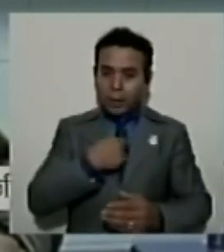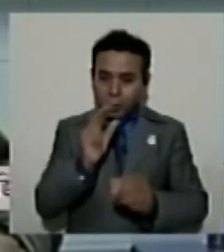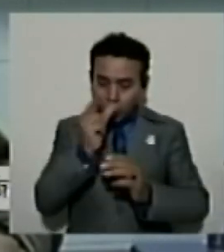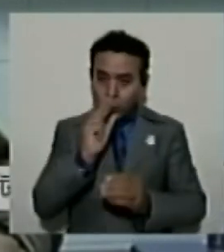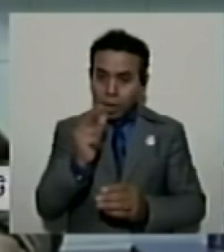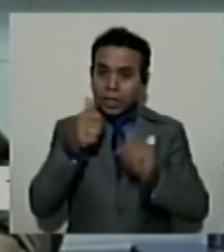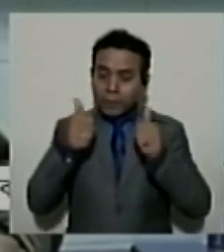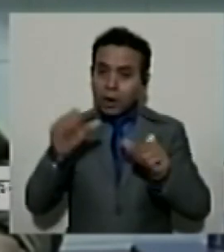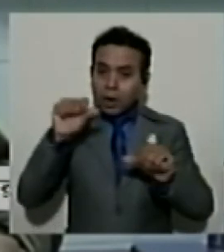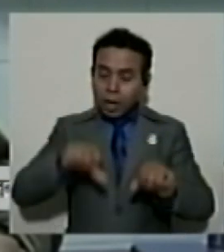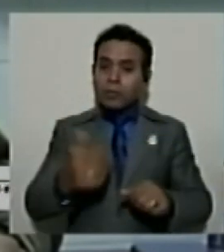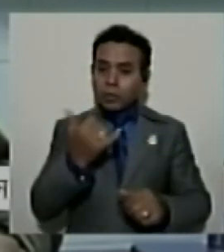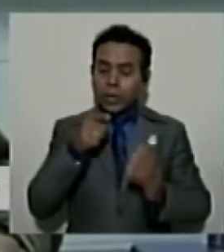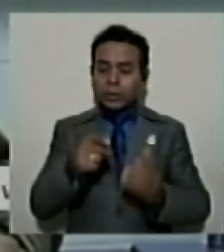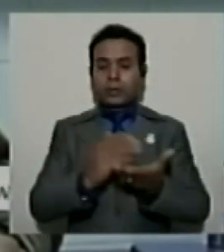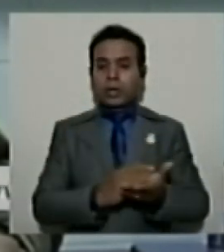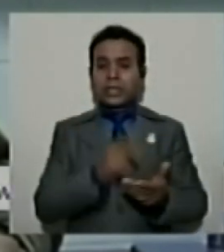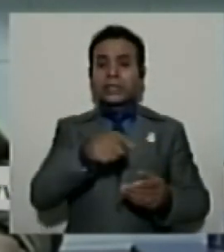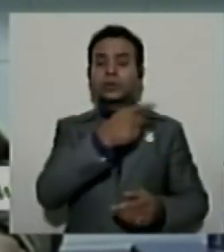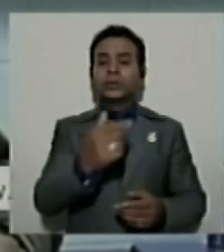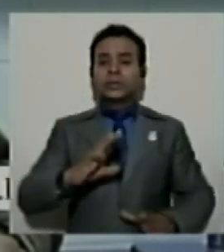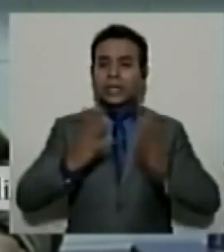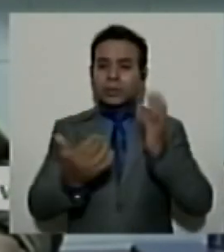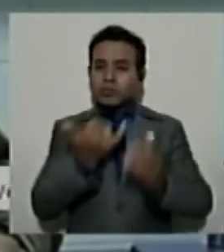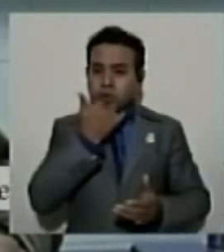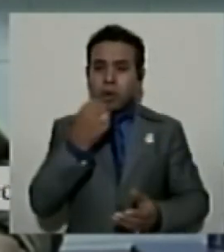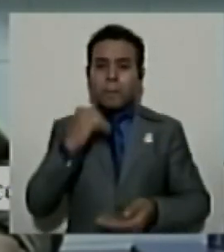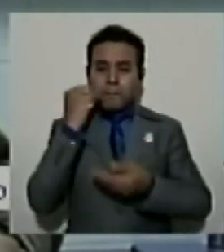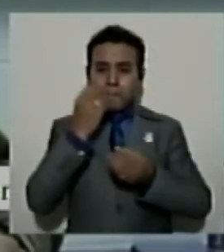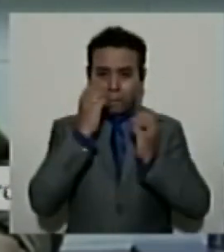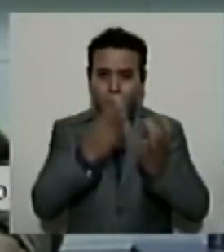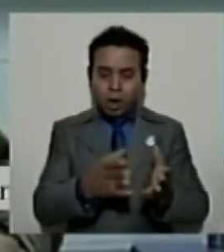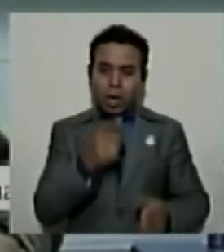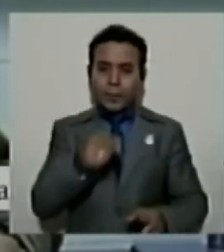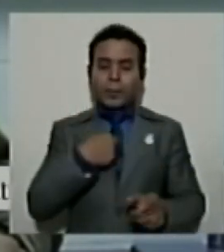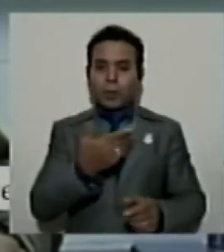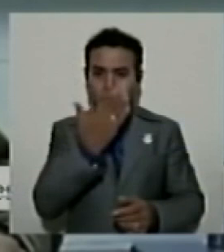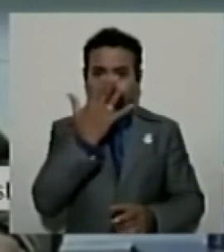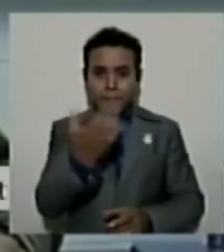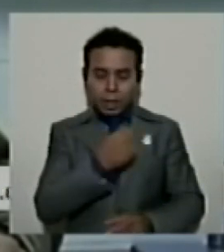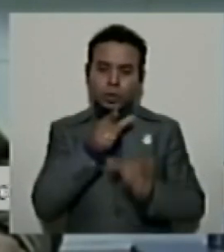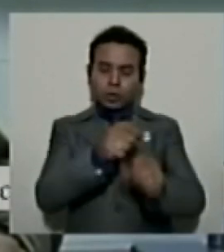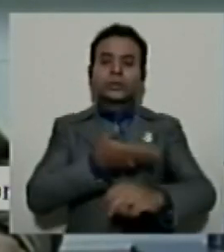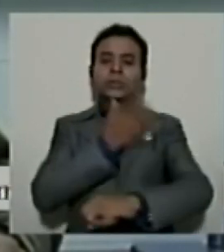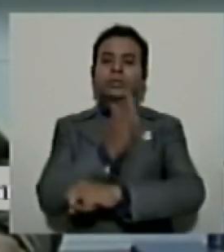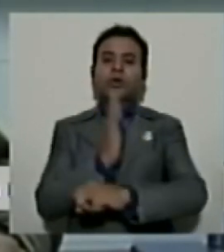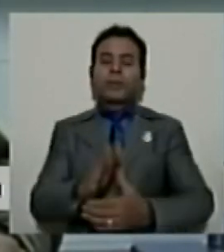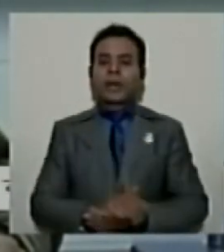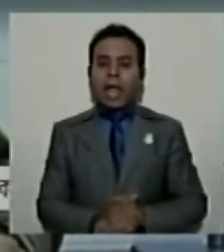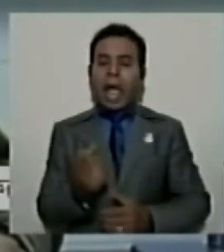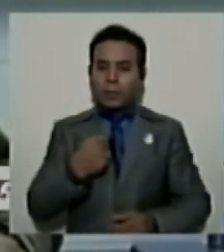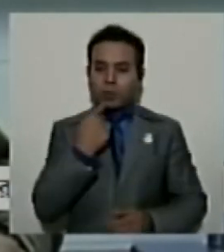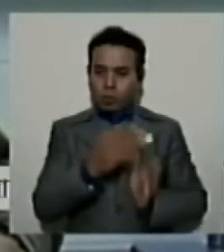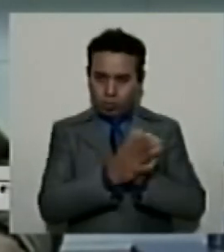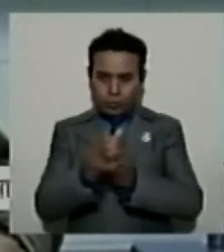আমরা কেন্দ্রীয় ওষুধাগার অদ্যাবধি যে সমস্ত দ্রব্যাদি আমরা সরবরাহ করছি এগুলো মান দেখে নিয়ে আমরা সরবরাহ করছি।